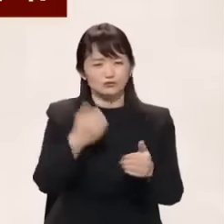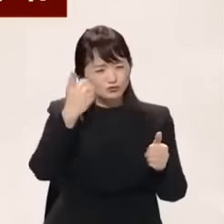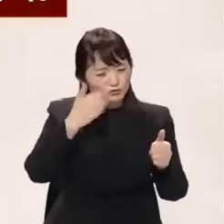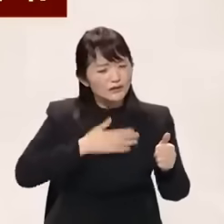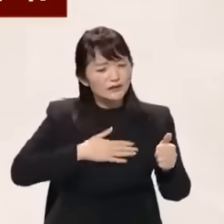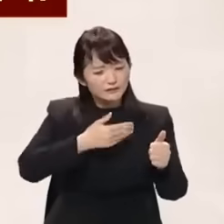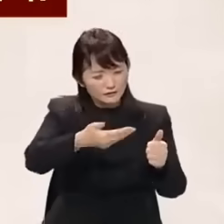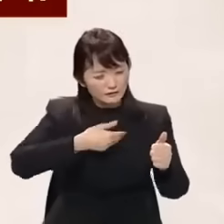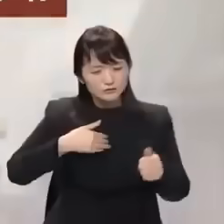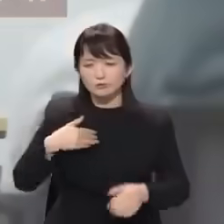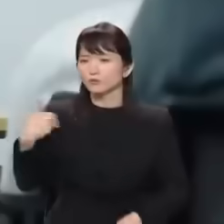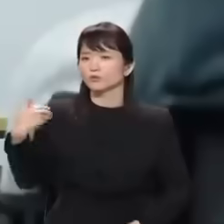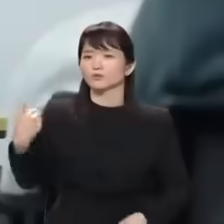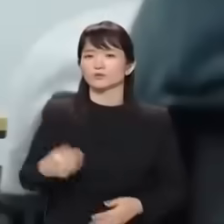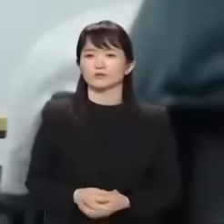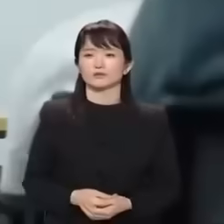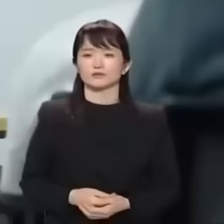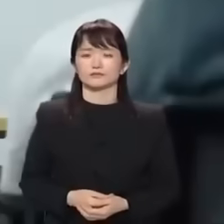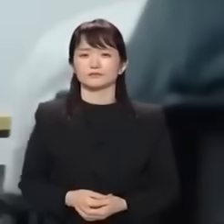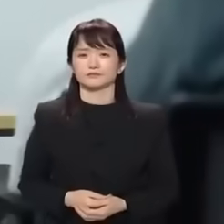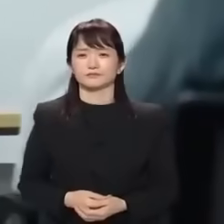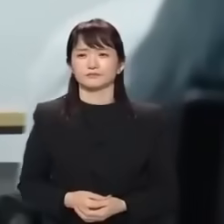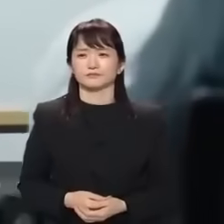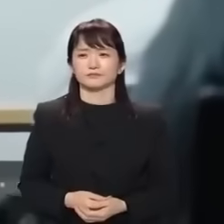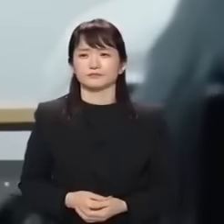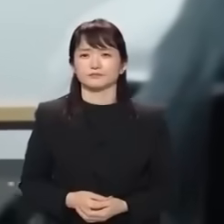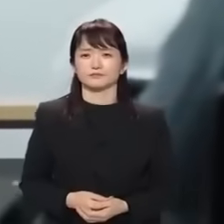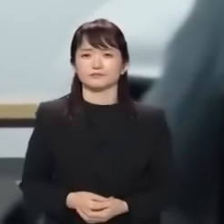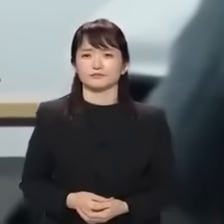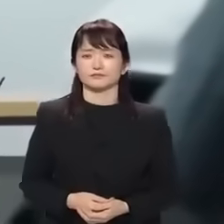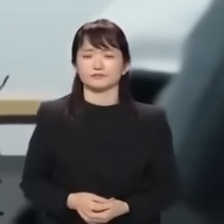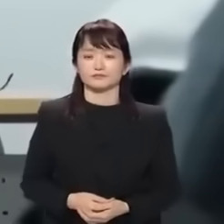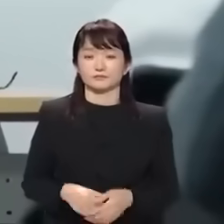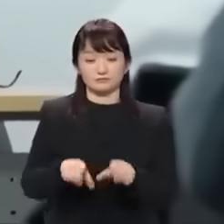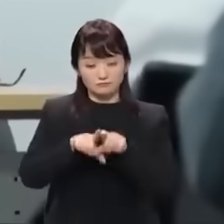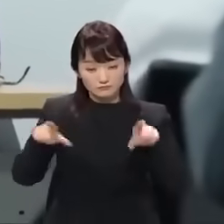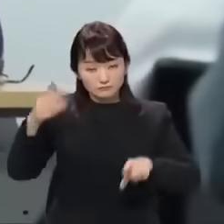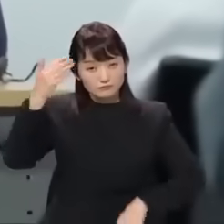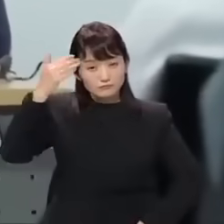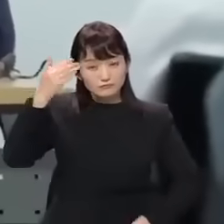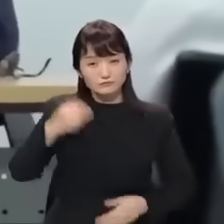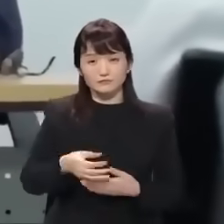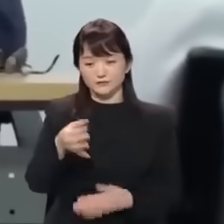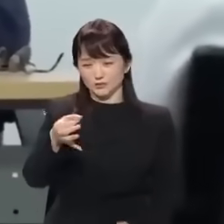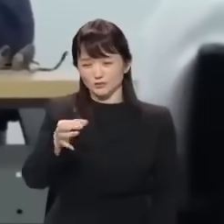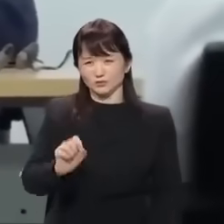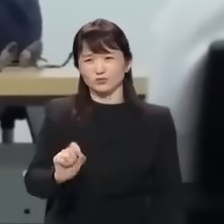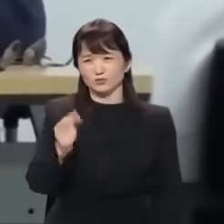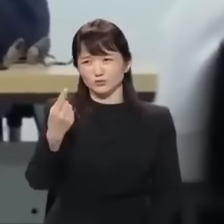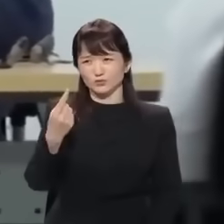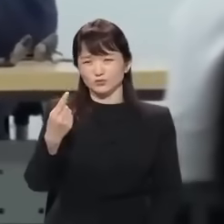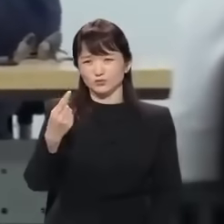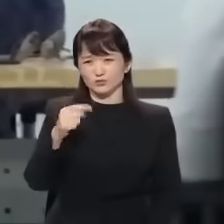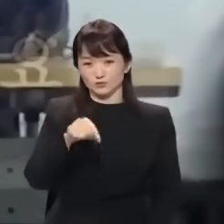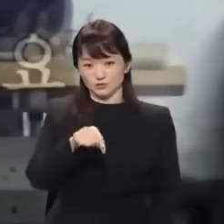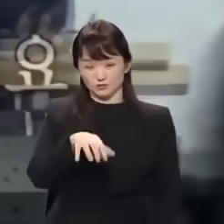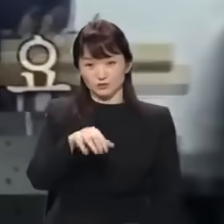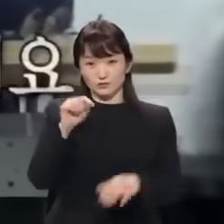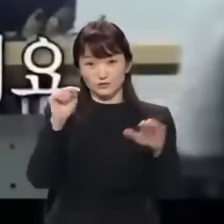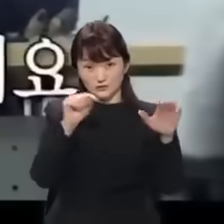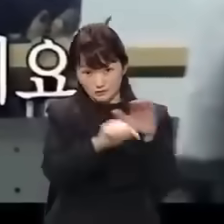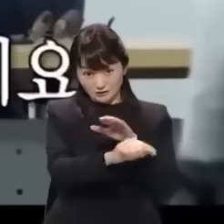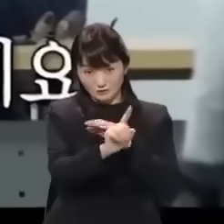거고요 저 동보 사업을 잘 모르긴 합니다만 그냥 상식적으로 돈 때문에 저기를 갈 거면